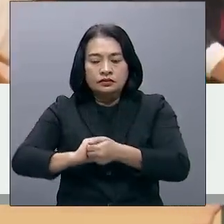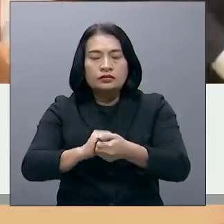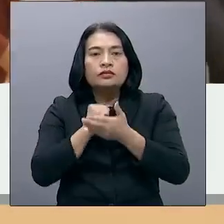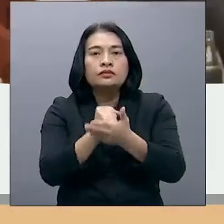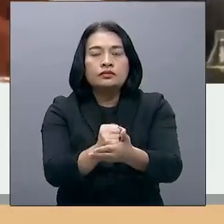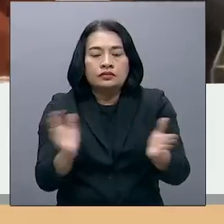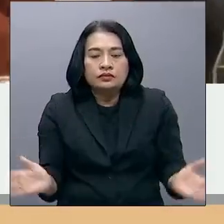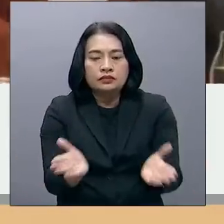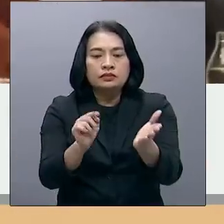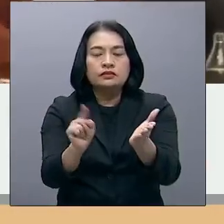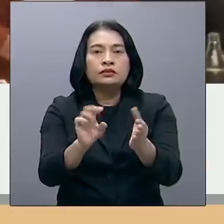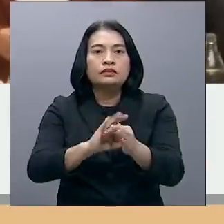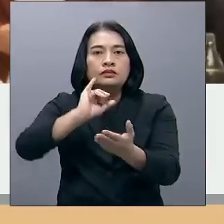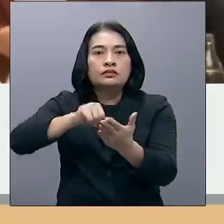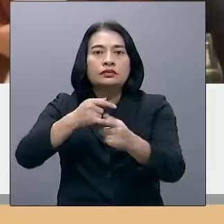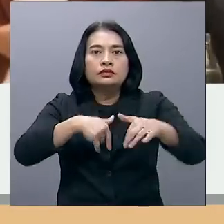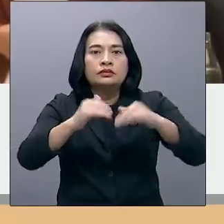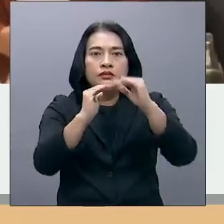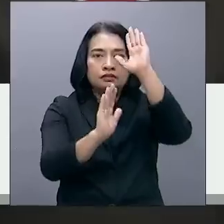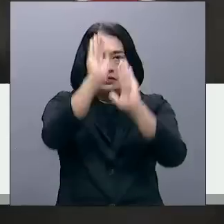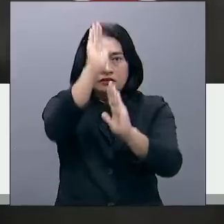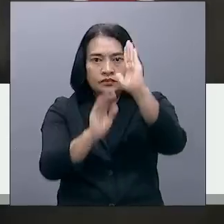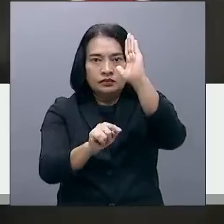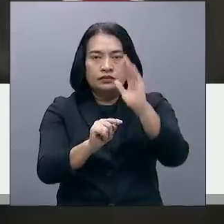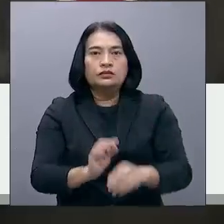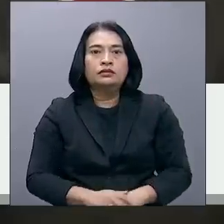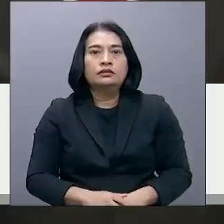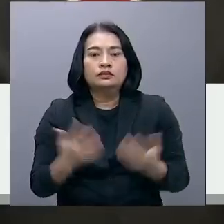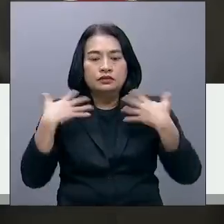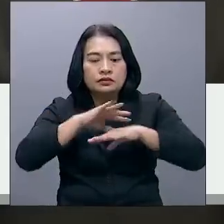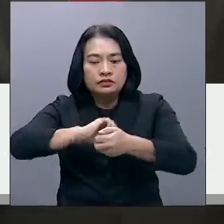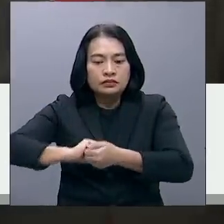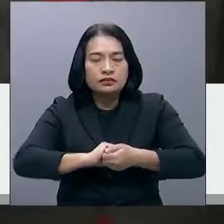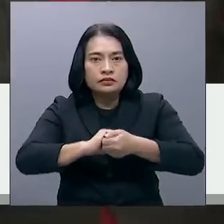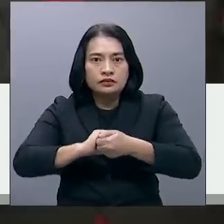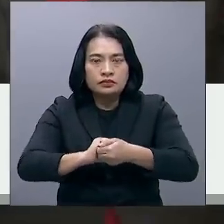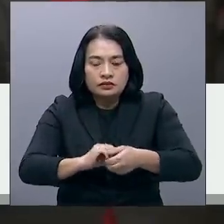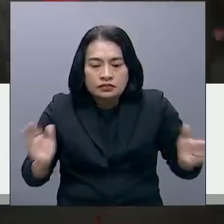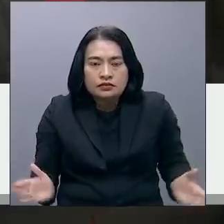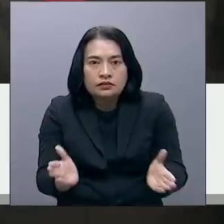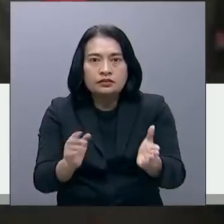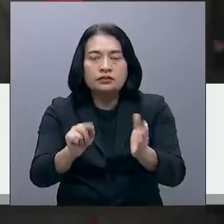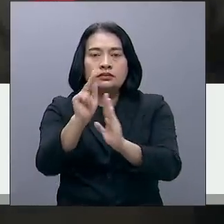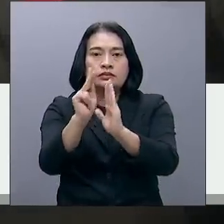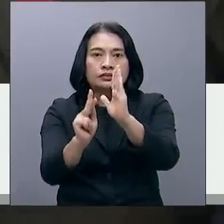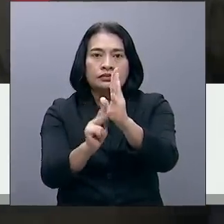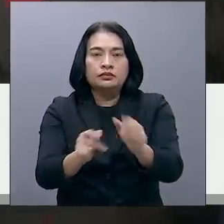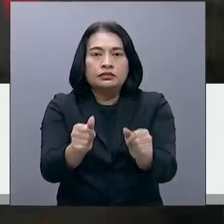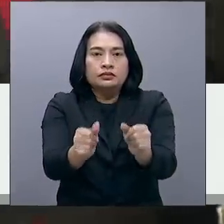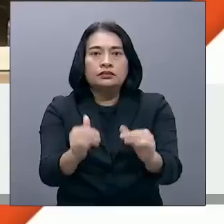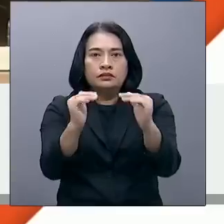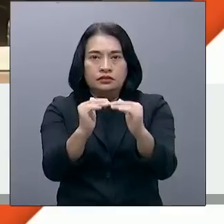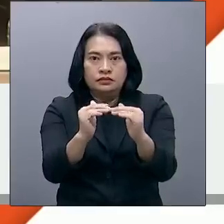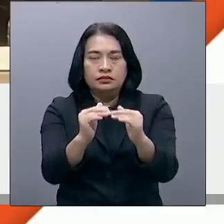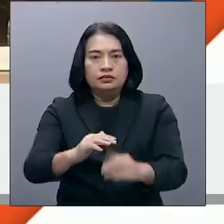ะประกอบด้วยการฟื้นฟูประชาธิปไตยการสร้างความสมานฉันท์การผลักดันกฎหมายสมรสเท่าเทียม